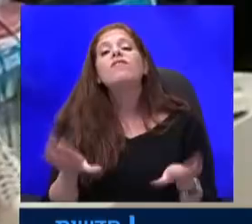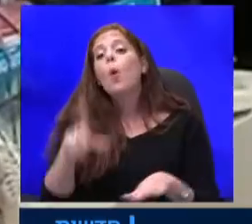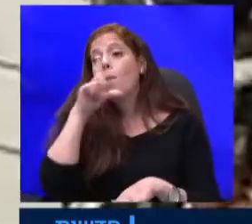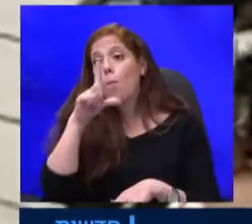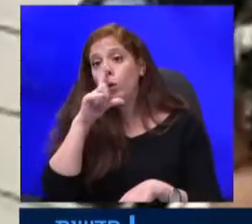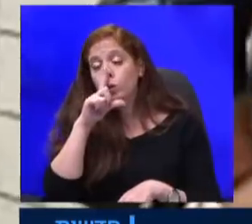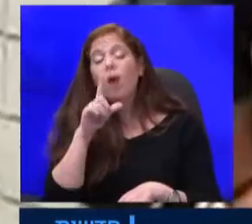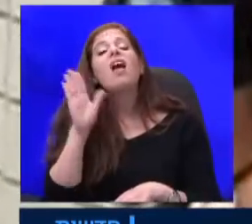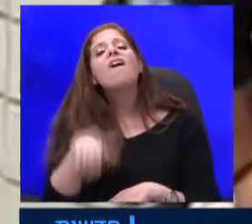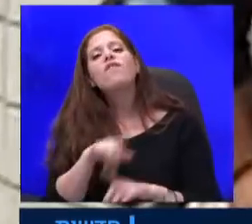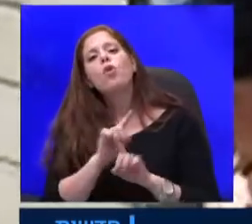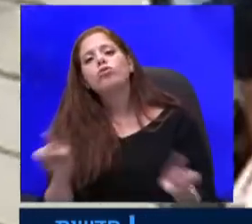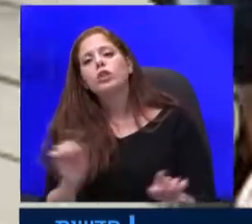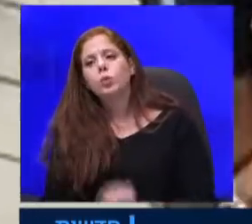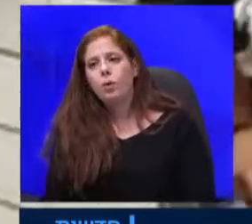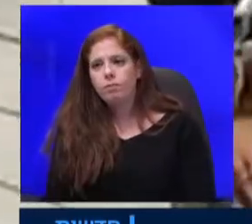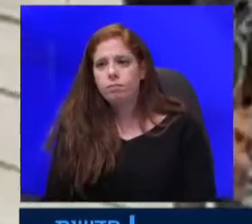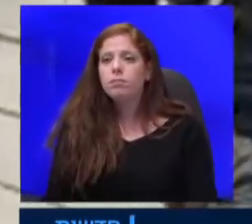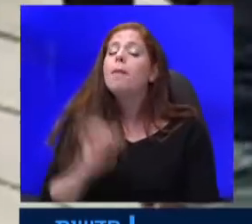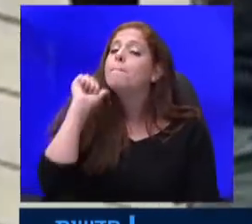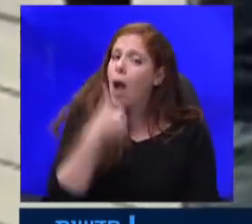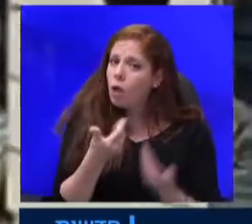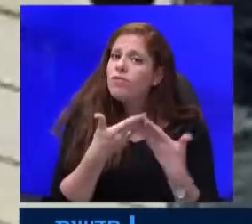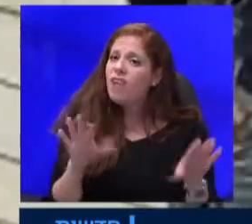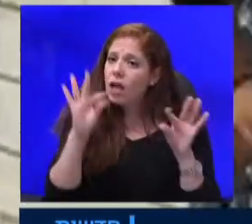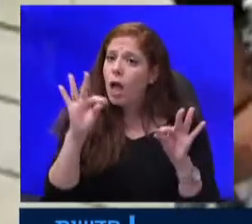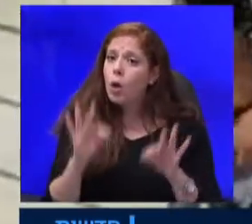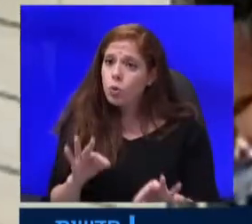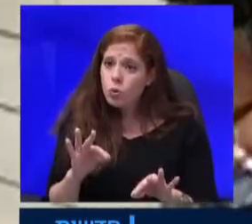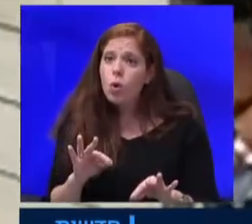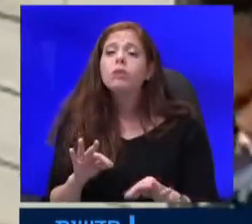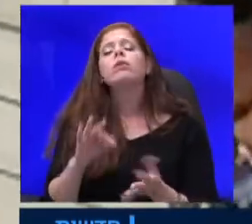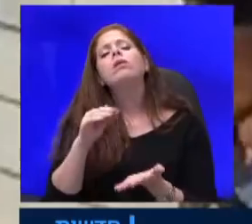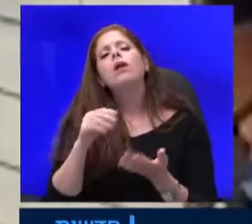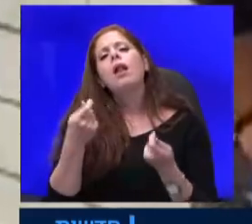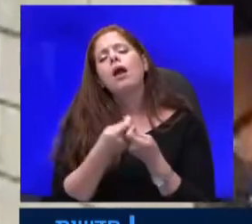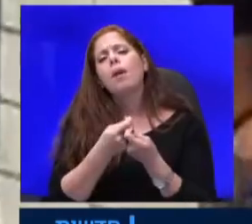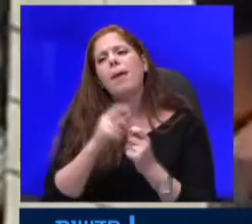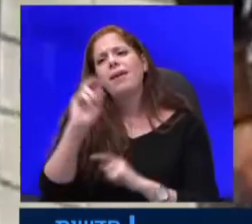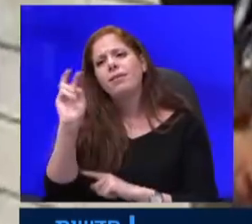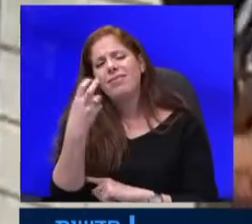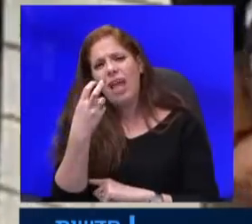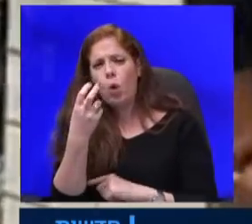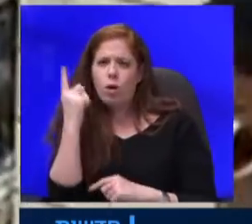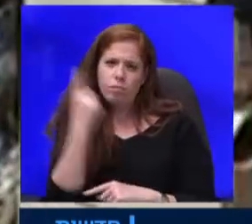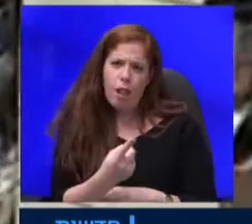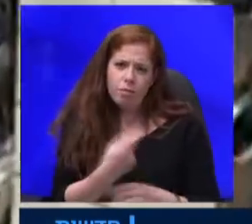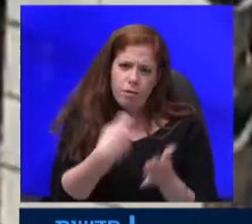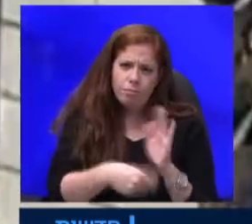להנחיות. אנחנו מחר נפתח את החנויות במתכונת טייק-אווי. אני אישית דיברתי עם כמעט כל המנהלים פה